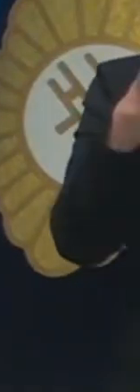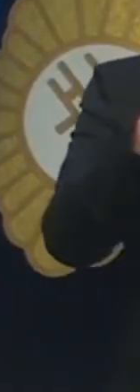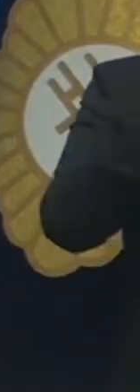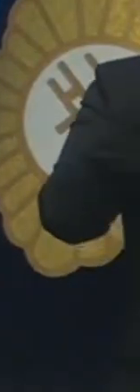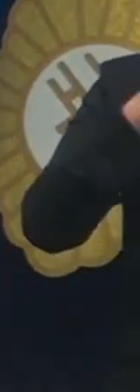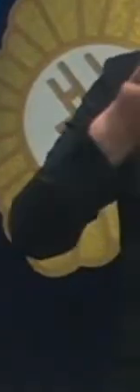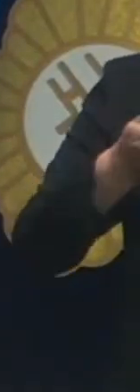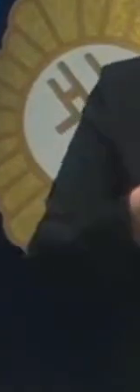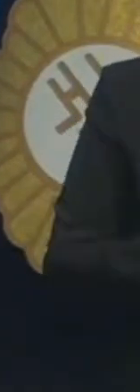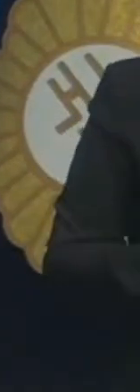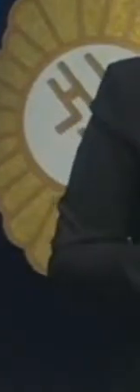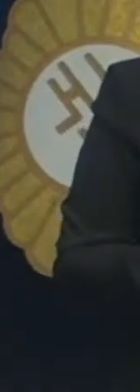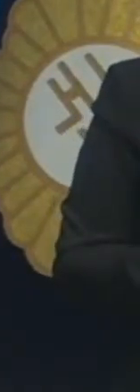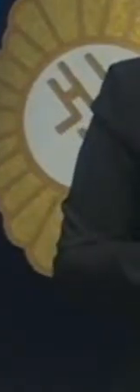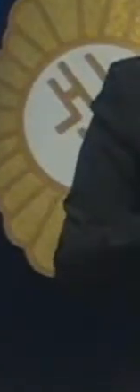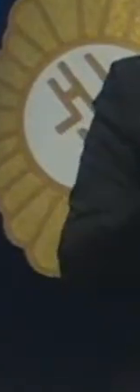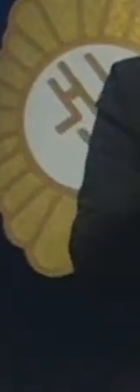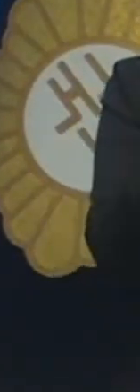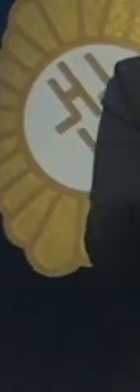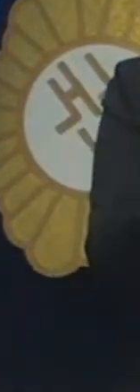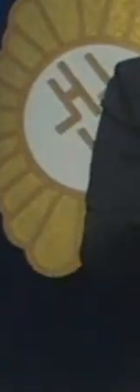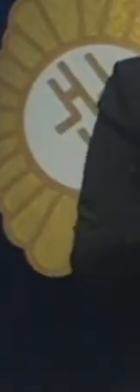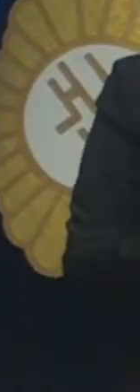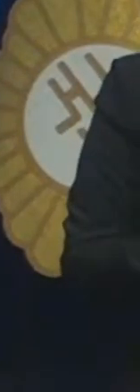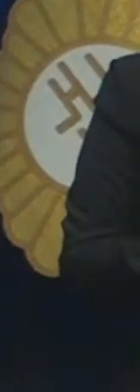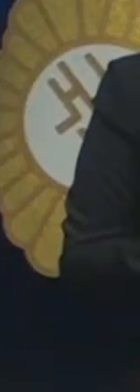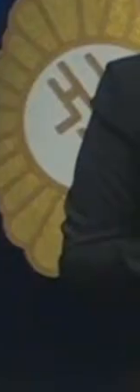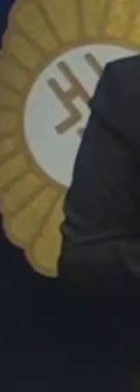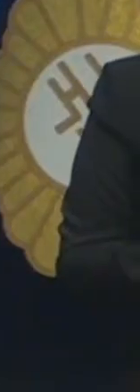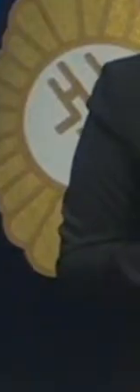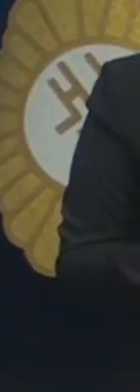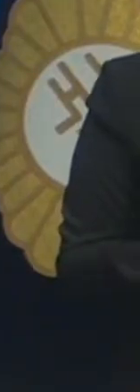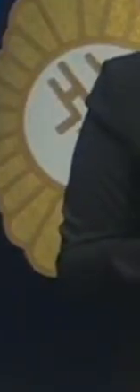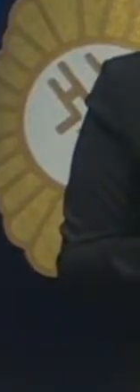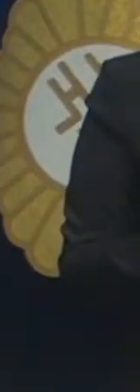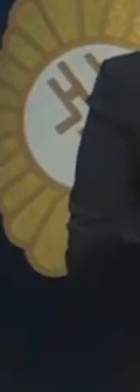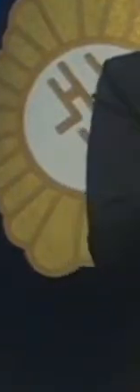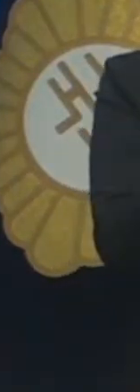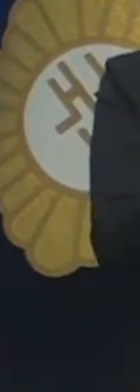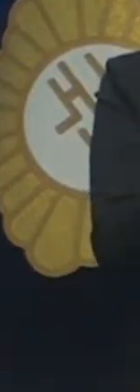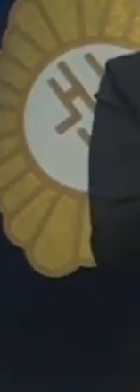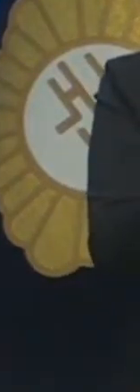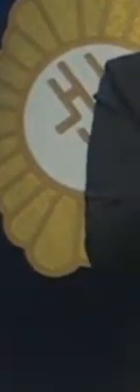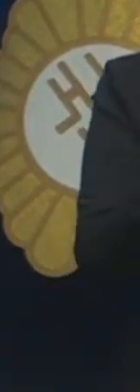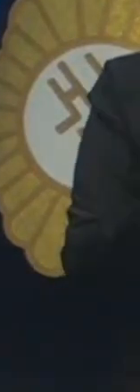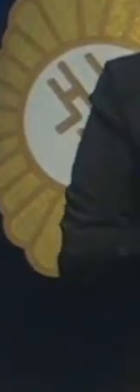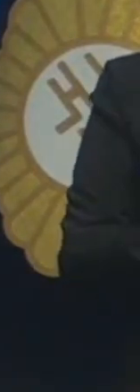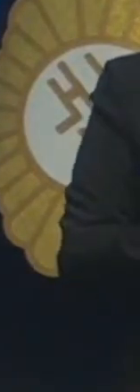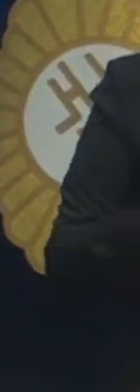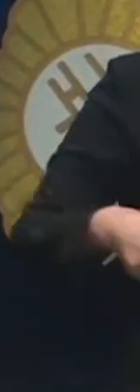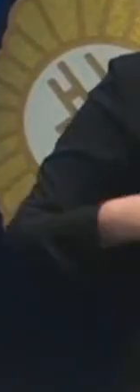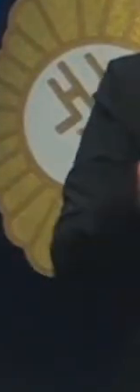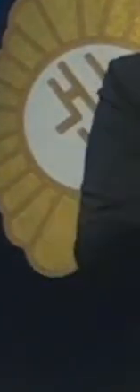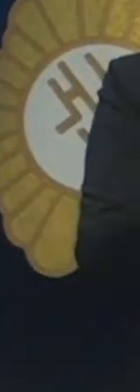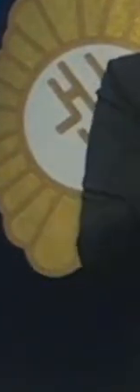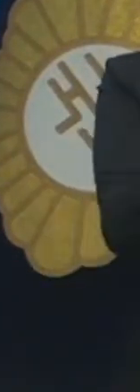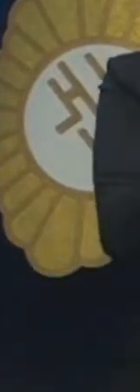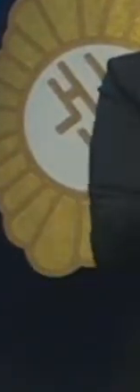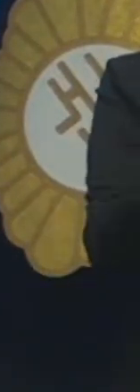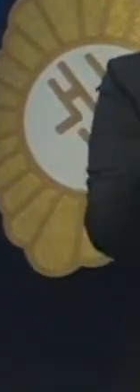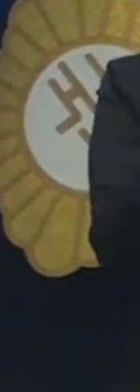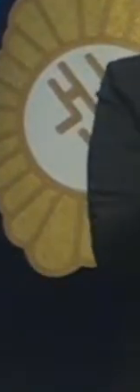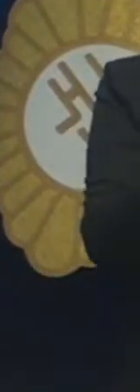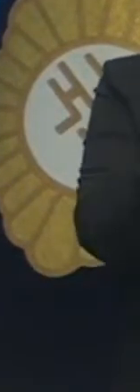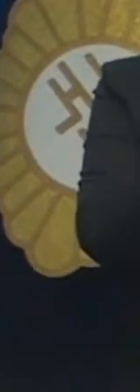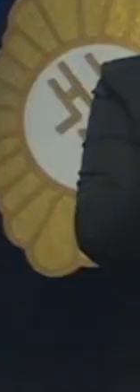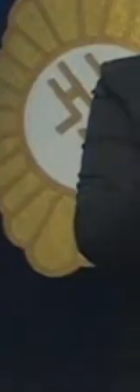개최합시다. 이미 국회 청문회 개최를 촉구하는 결의안을 민주당 민병덕, 진보당 정혜경